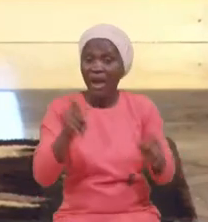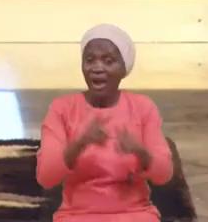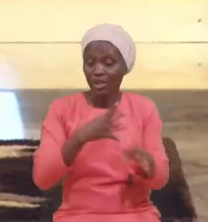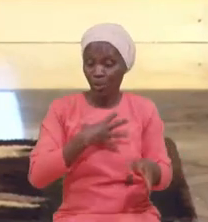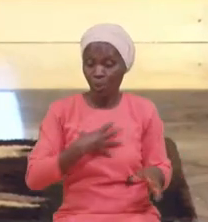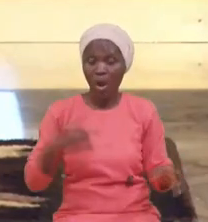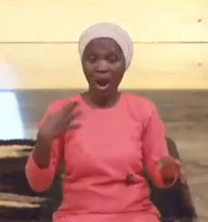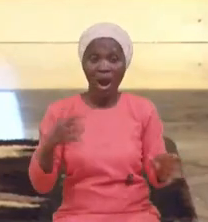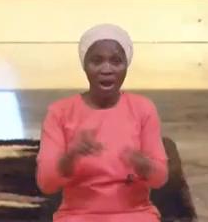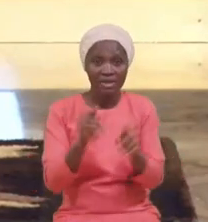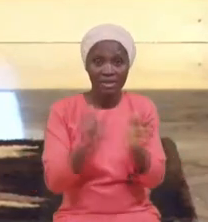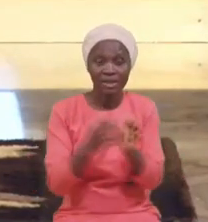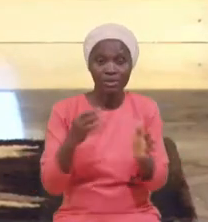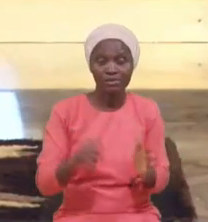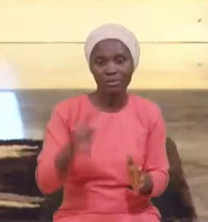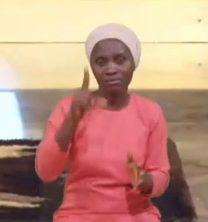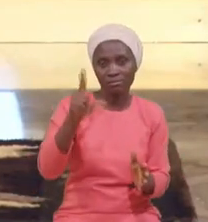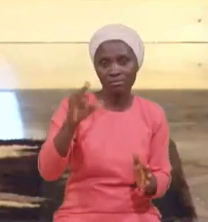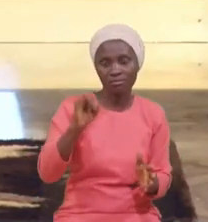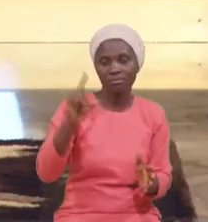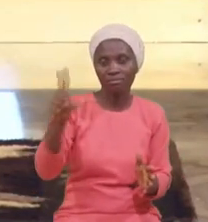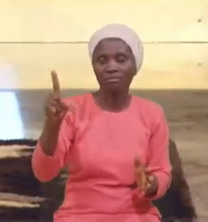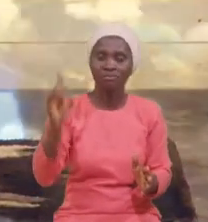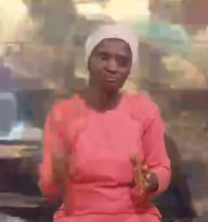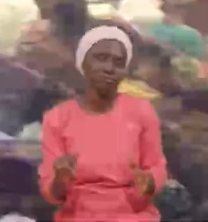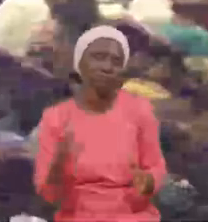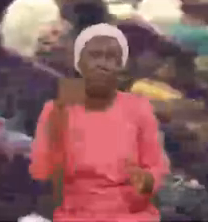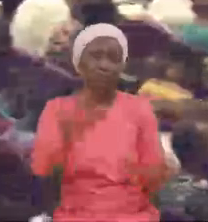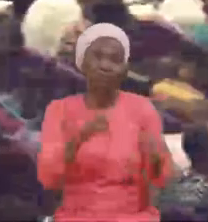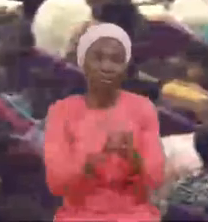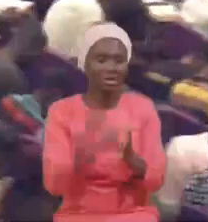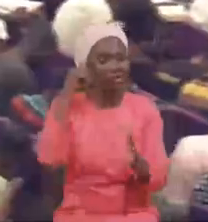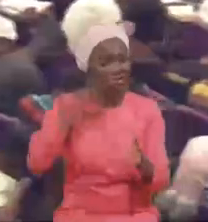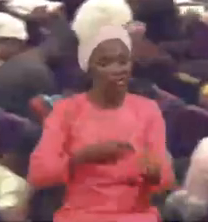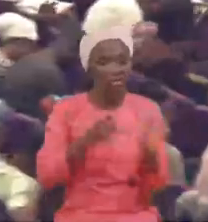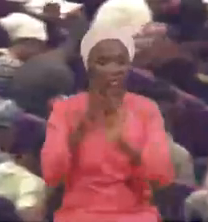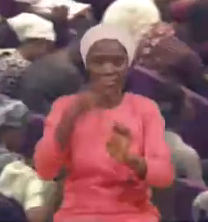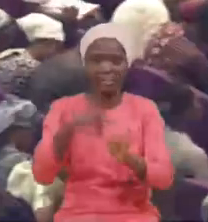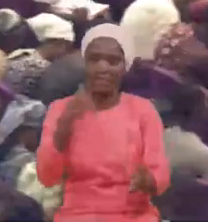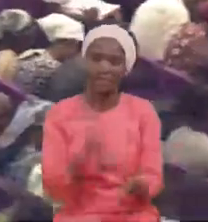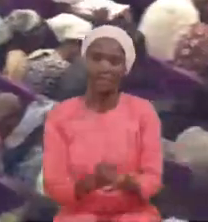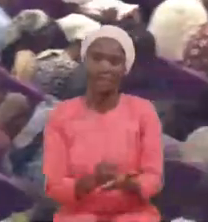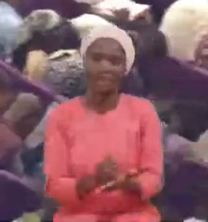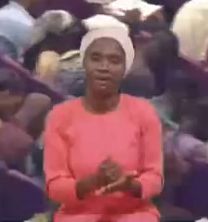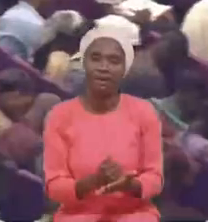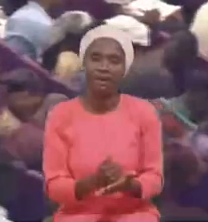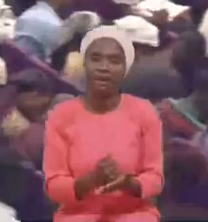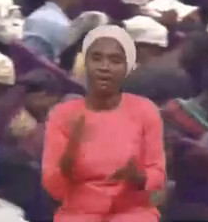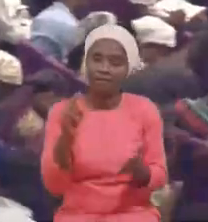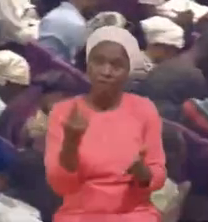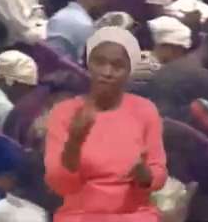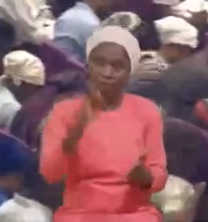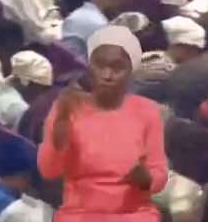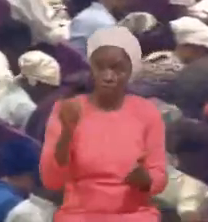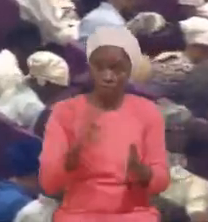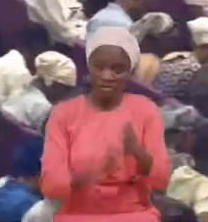vie sera aussi blanche que celle du lit. Il le fera pour nous au nom de Jésus-Christ.